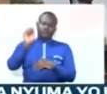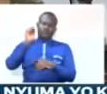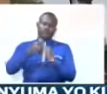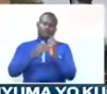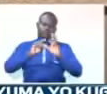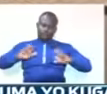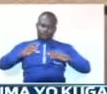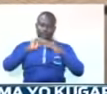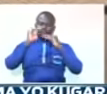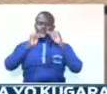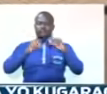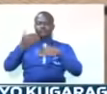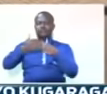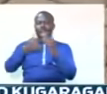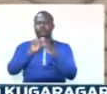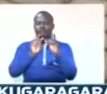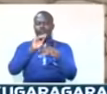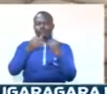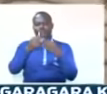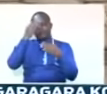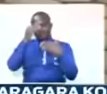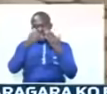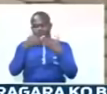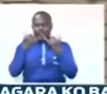bikagenzurwa n'ubuyobozi mu nzego zegereye abaturage kuko ziba